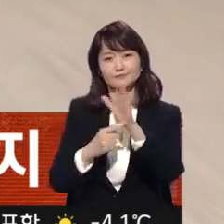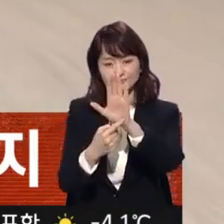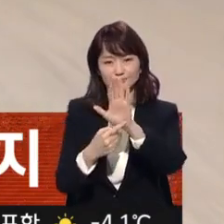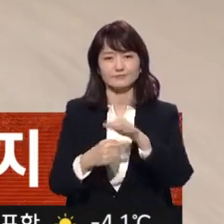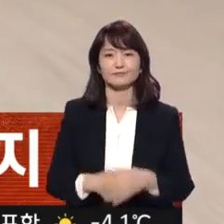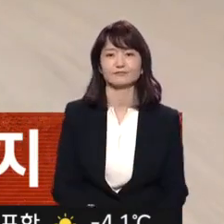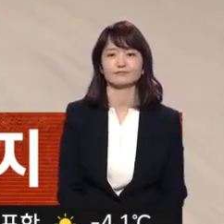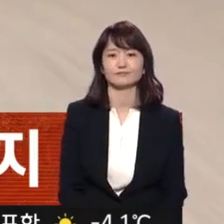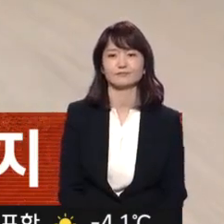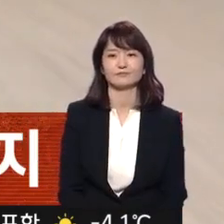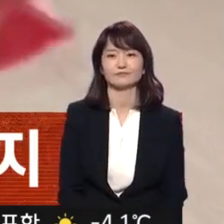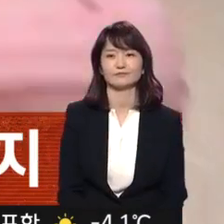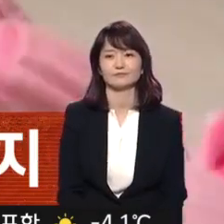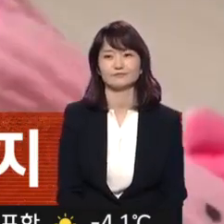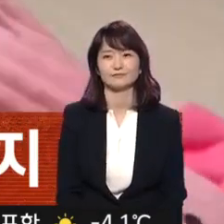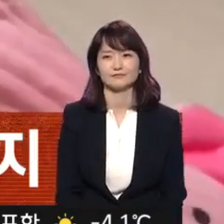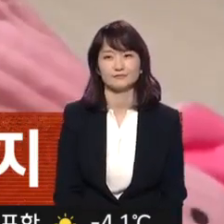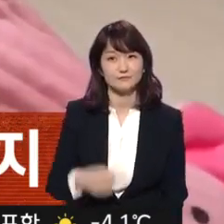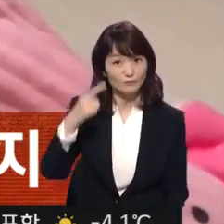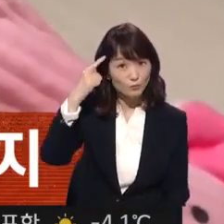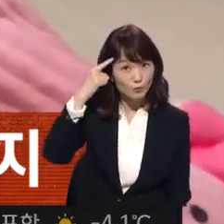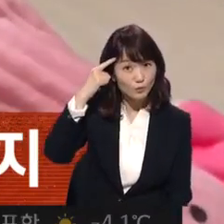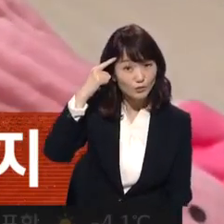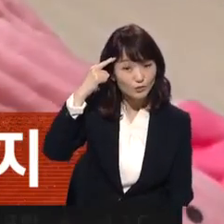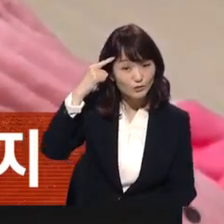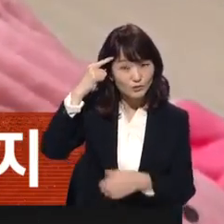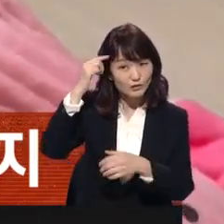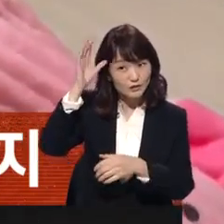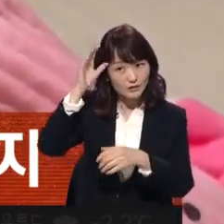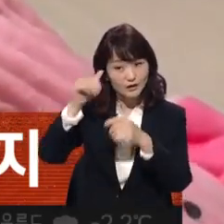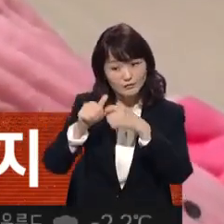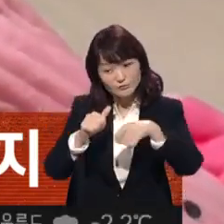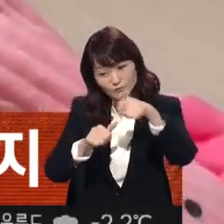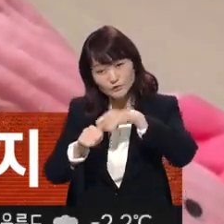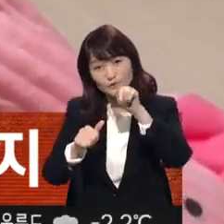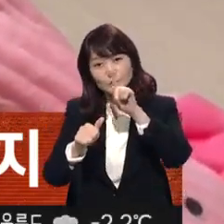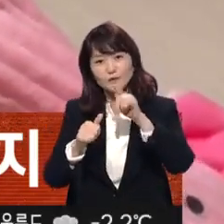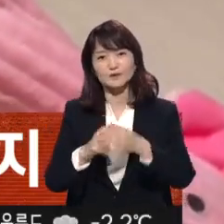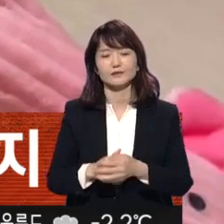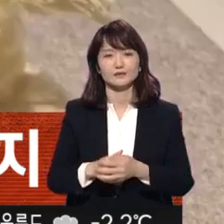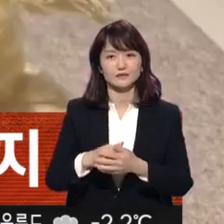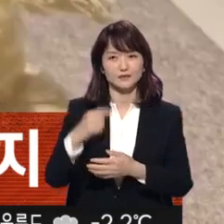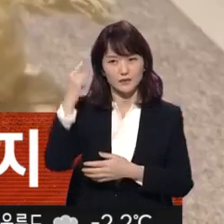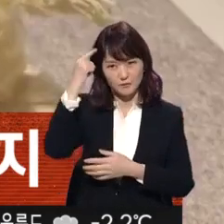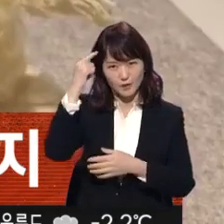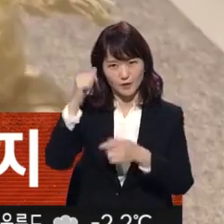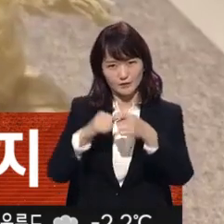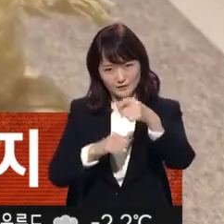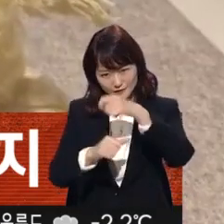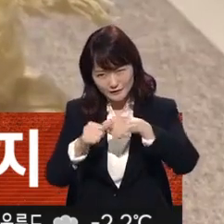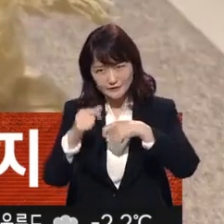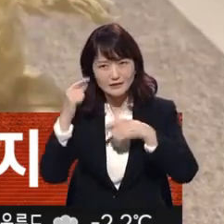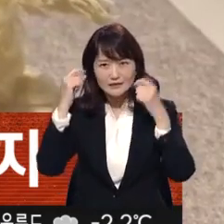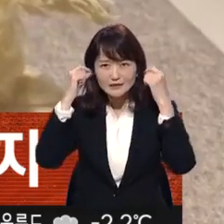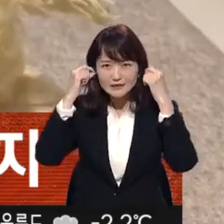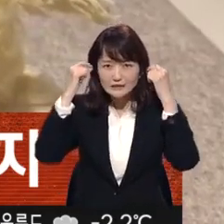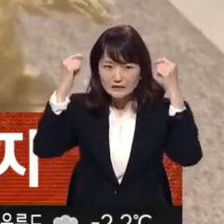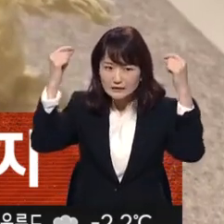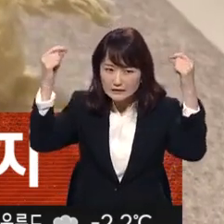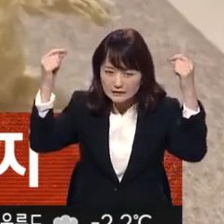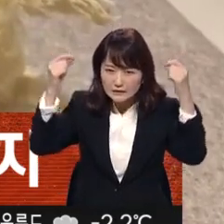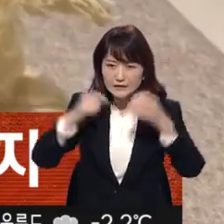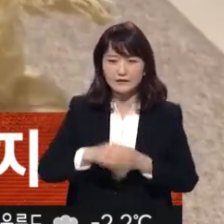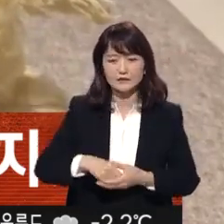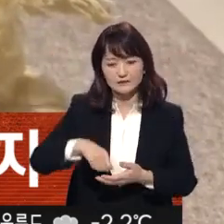겁니다. 아하, 진짜 그런데 머리에 진짜 두는 건 저건 뭐예요? 네, 이 강아지 헤어밴드를 착용하고 있죠. 귀가 길어서 유독 밥그릇에